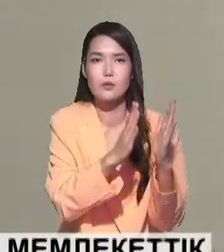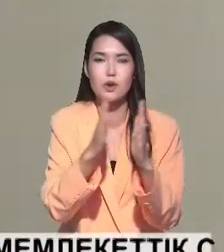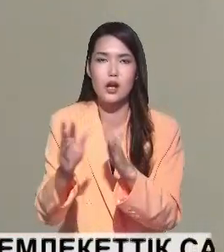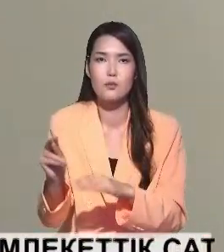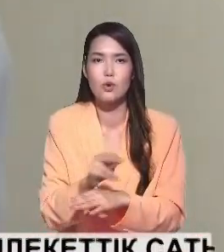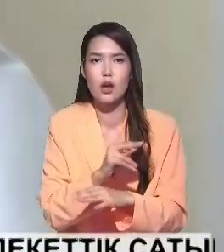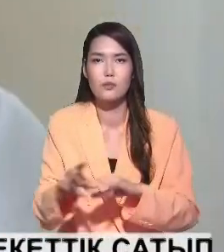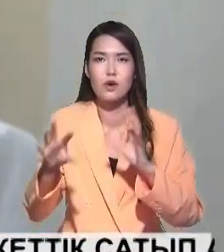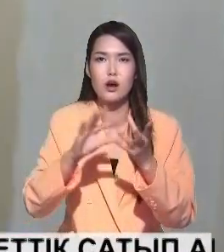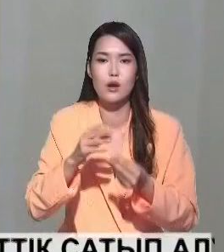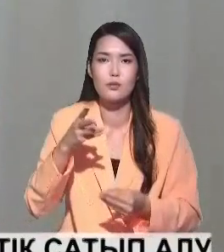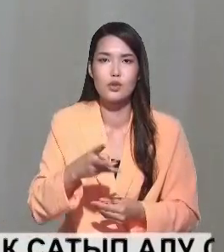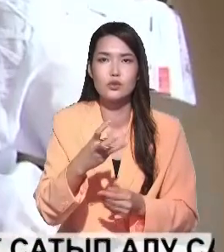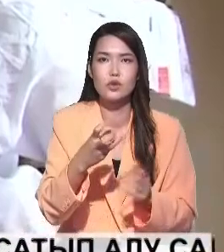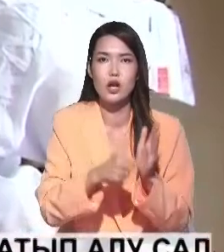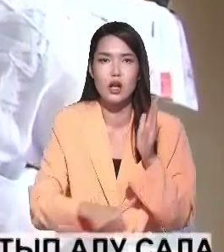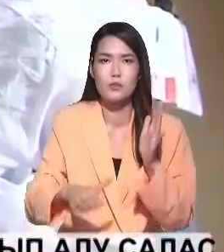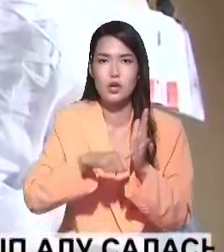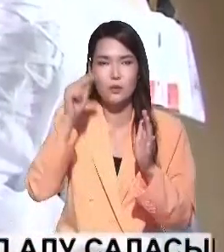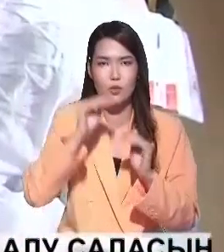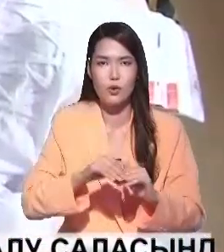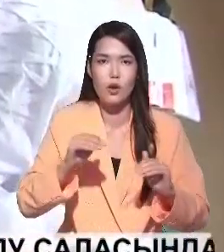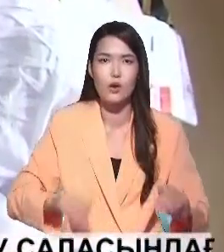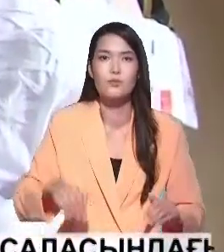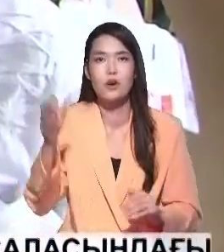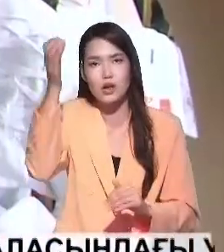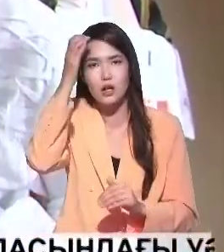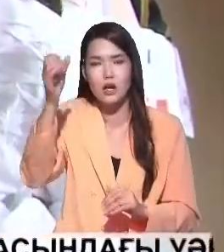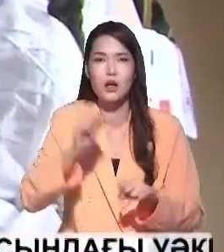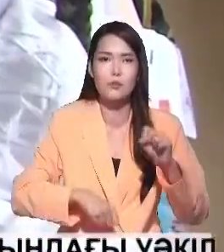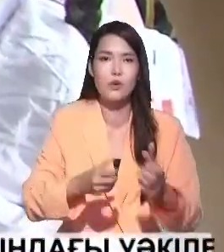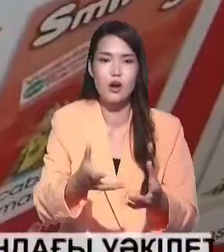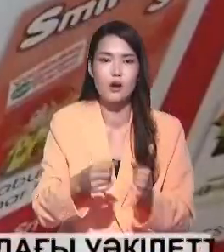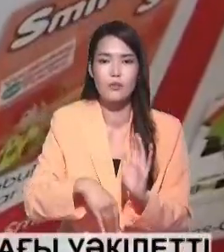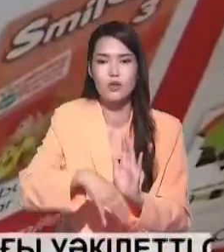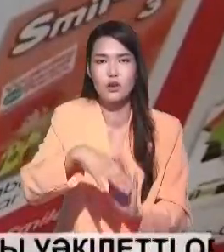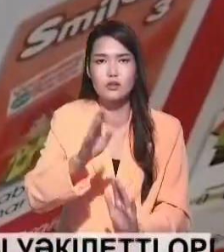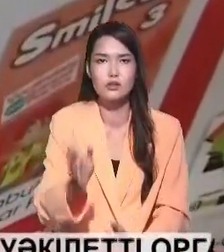жөнделеді. Нәтижесінде 366 мың оқушы үшін білім алу мүмкіндігі жақсарады.